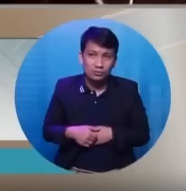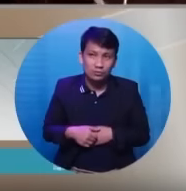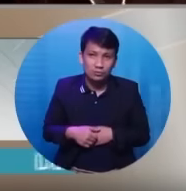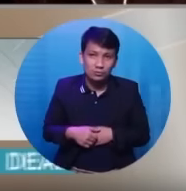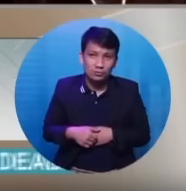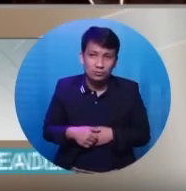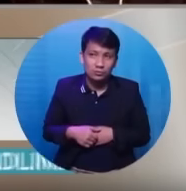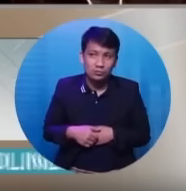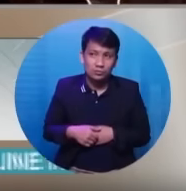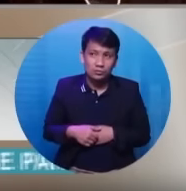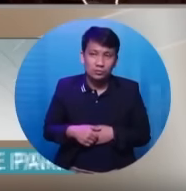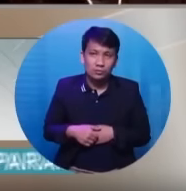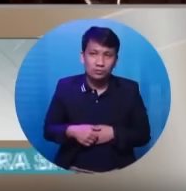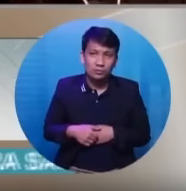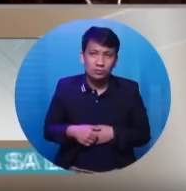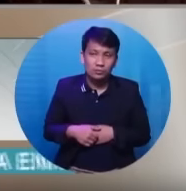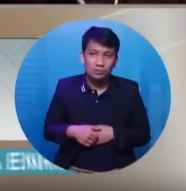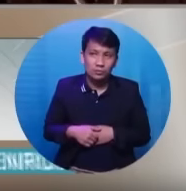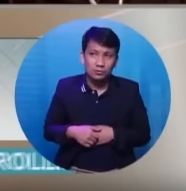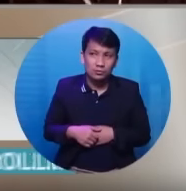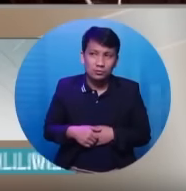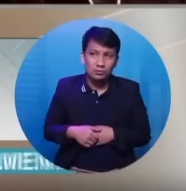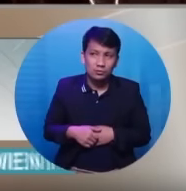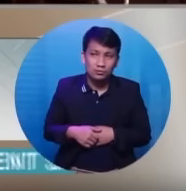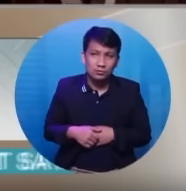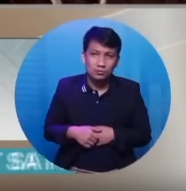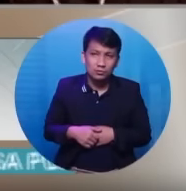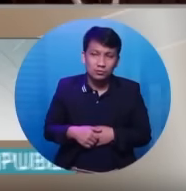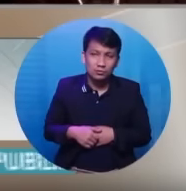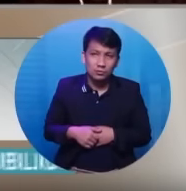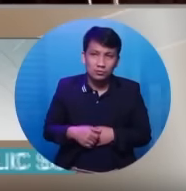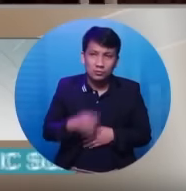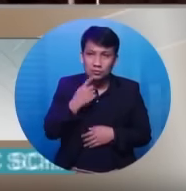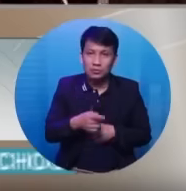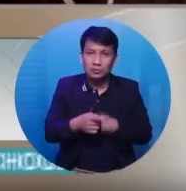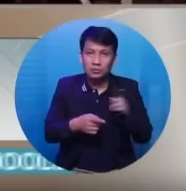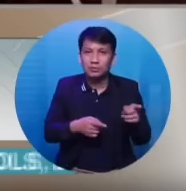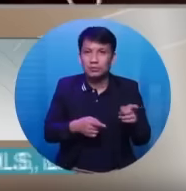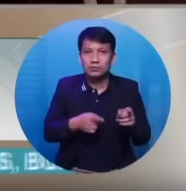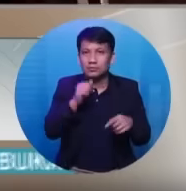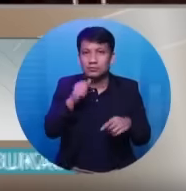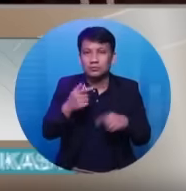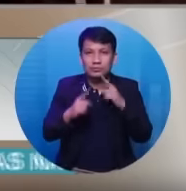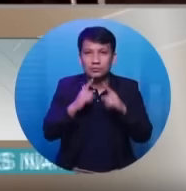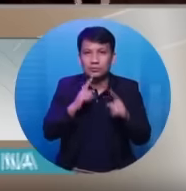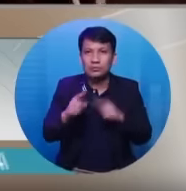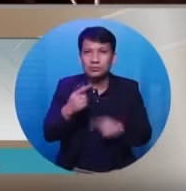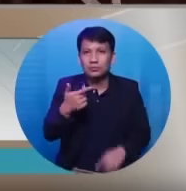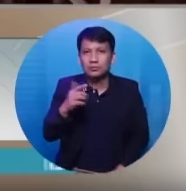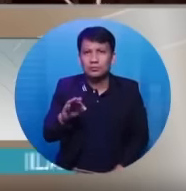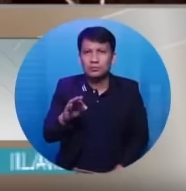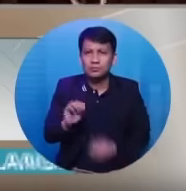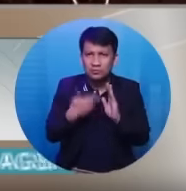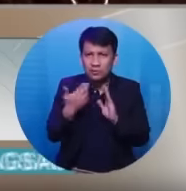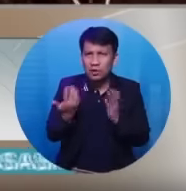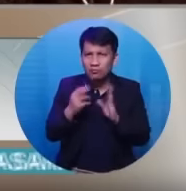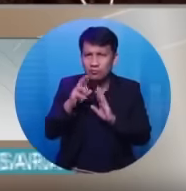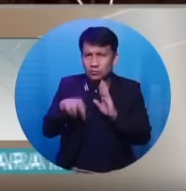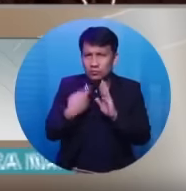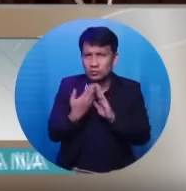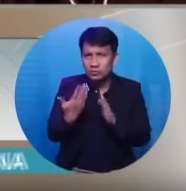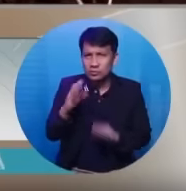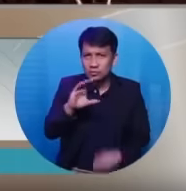yun, Gretchen, hindi lang yun. Ikaw yun? Opo, pero hindi ko kausap yung girlfriend niya po, sir. Paano kanya na-record?